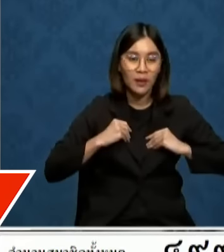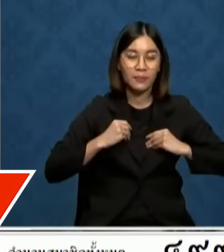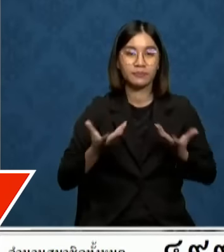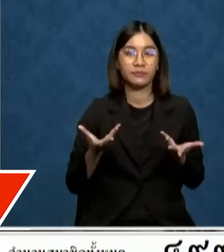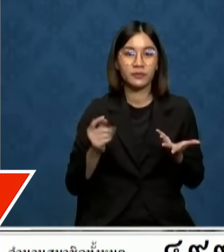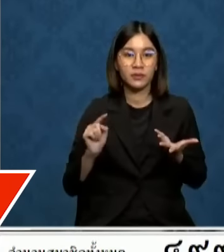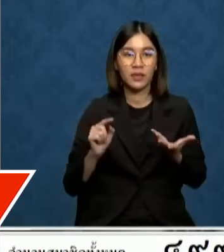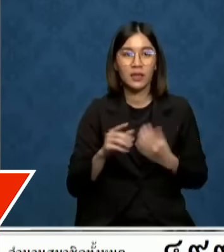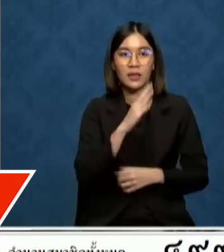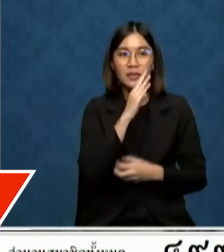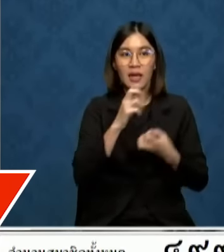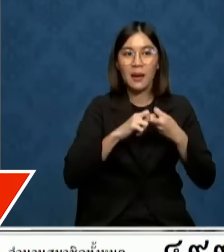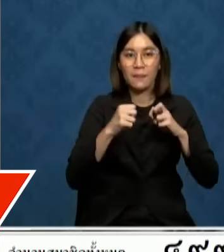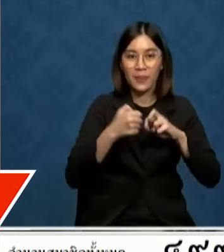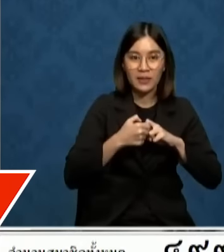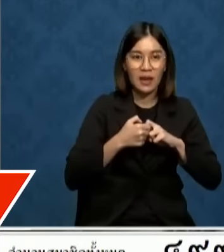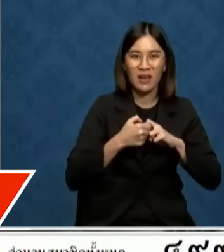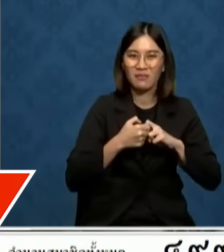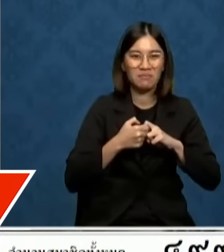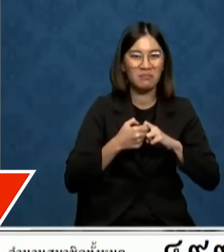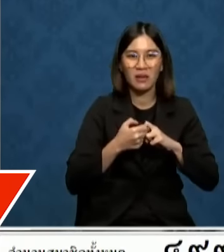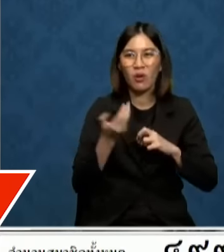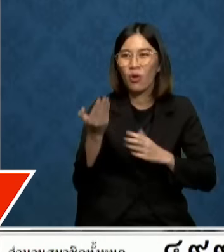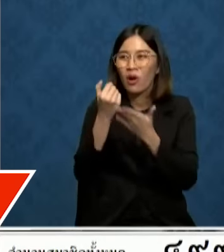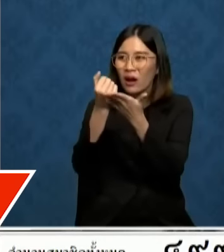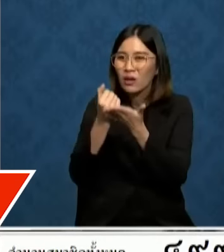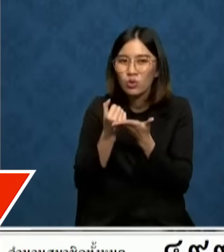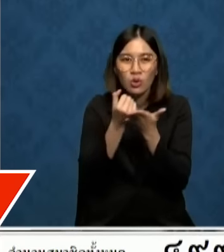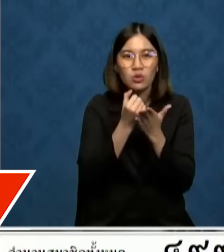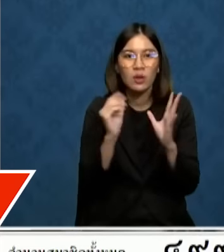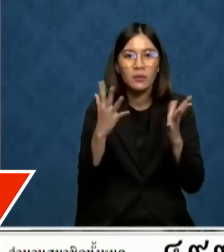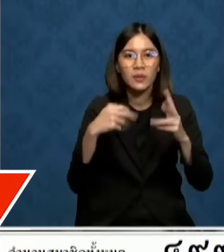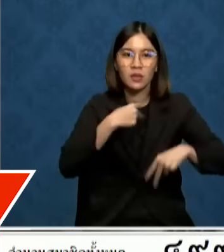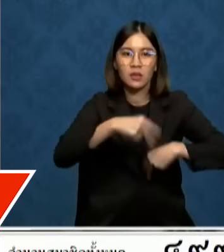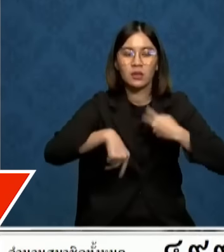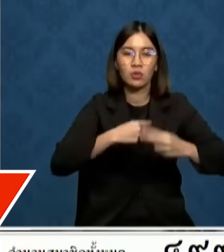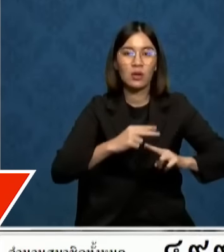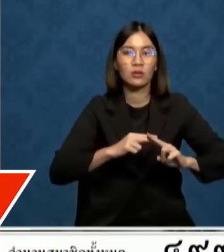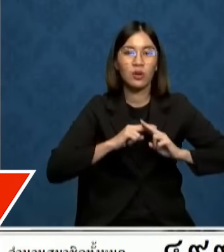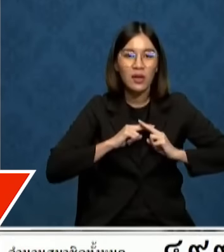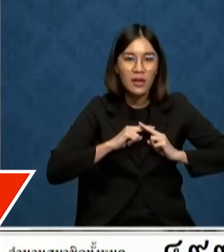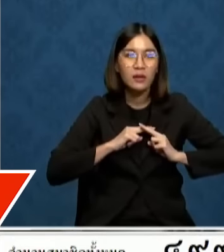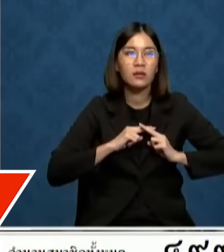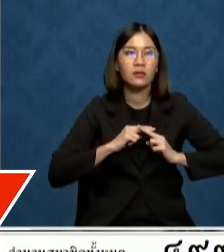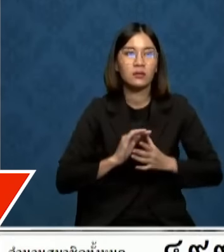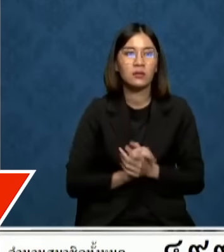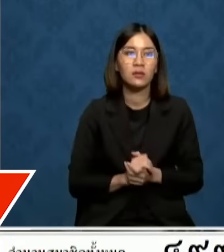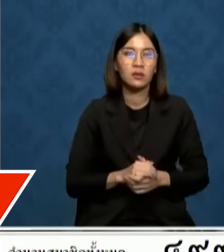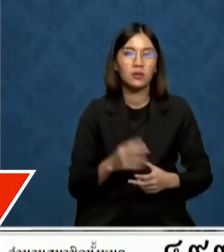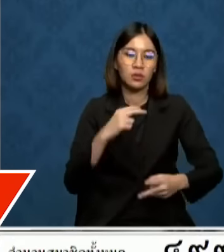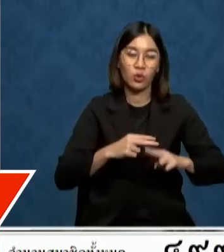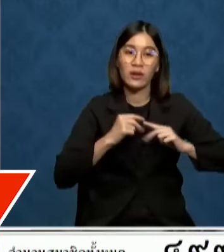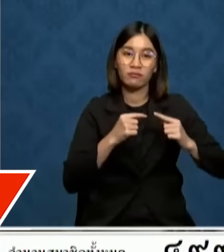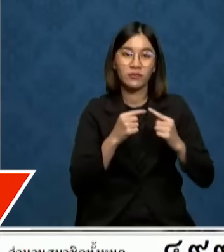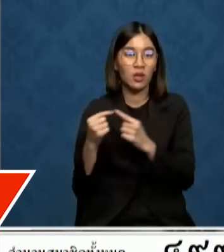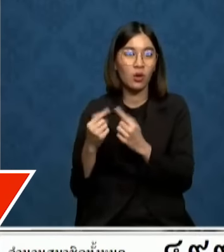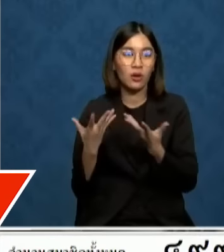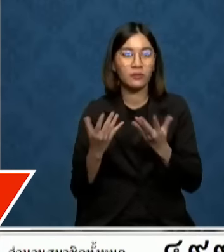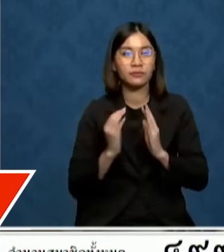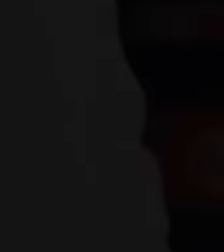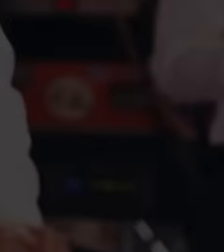หรือเปล่าพอเกิดปัญหาทีก็พึ่งพาใครไม่ได้ต้องดูแลตัวเองแล้วดูแลตัวเองอยู่ดูแลตัวเองต่อ